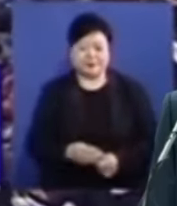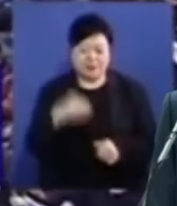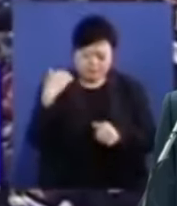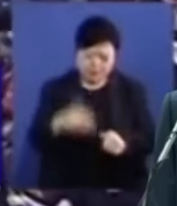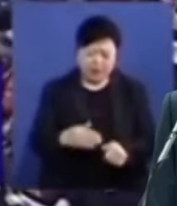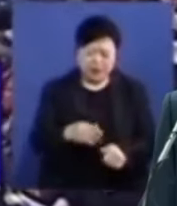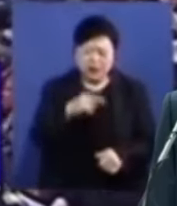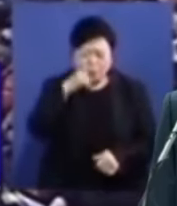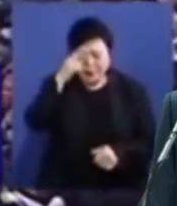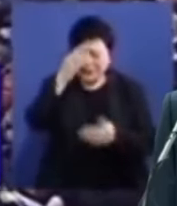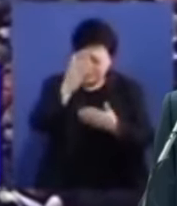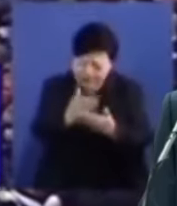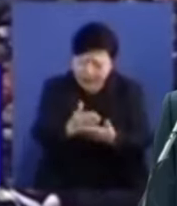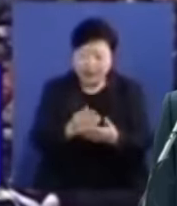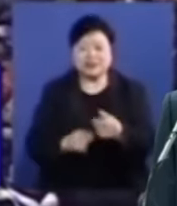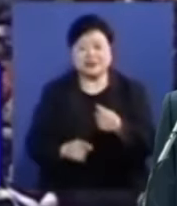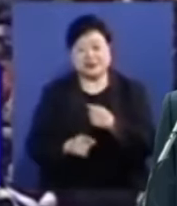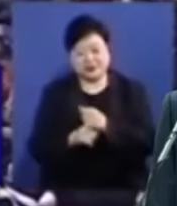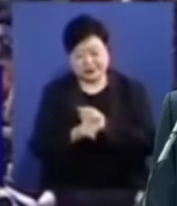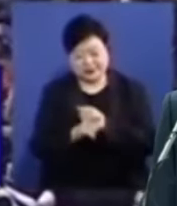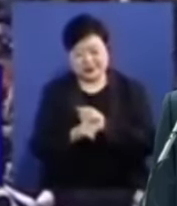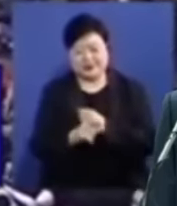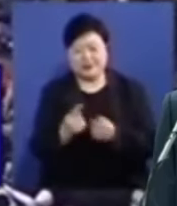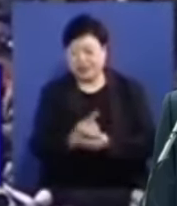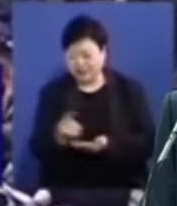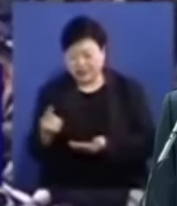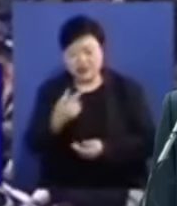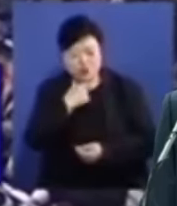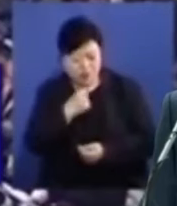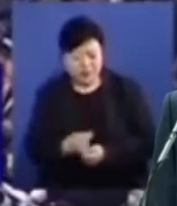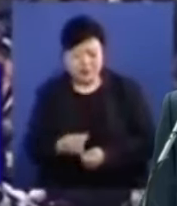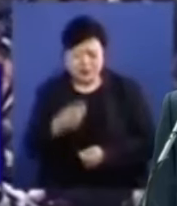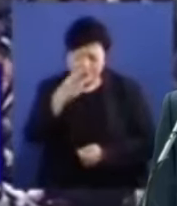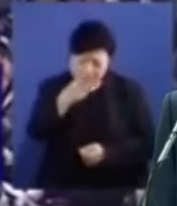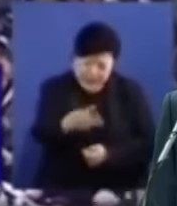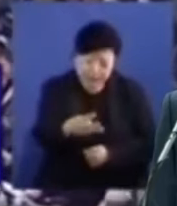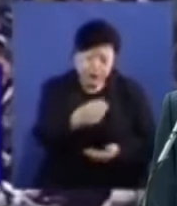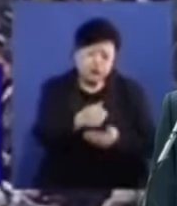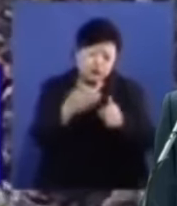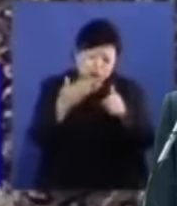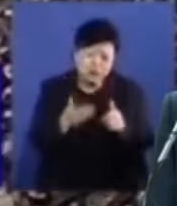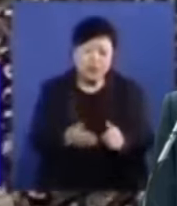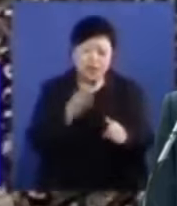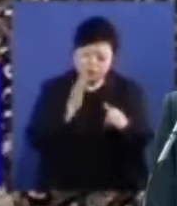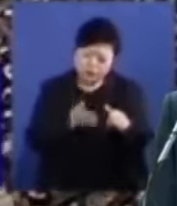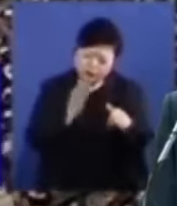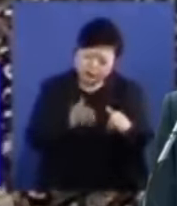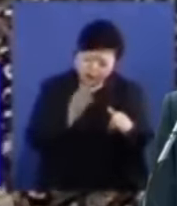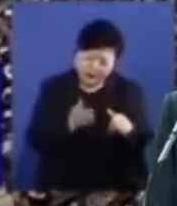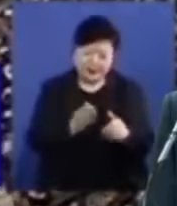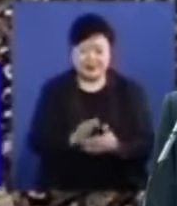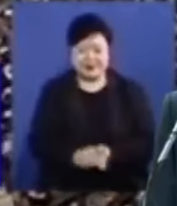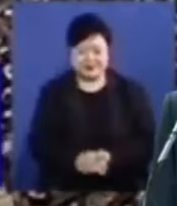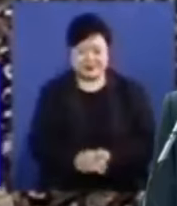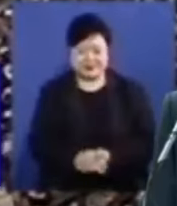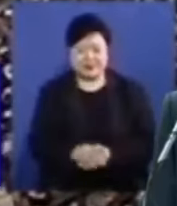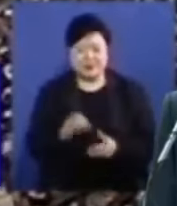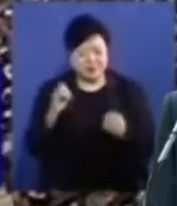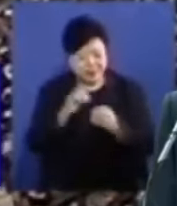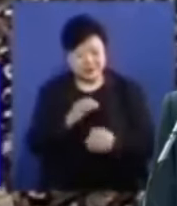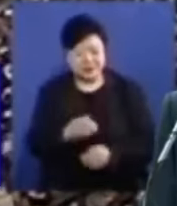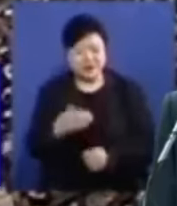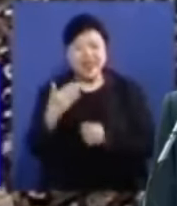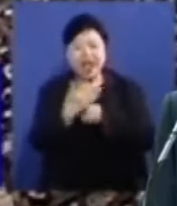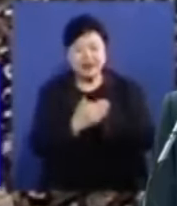너무 자만하지 않게 하려 하심이라. 이것이 내게서 떠나기를 위하여 내가 세 번 주께 간구하였더니 나에게 이르시기를